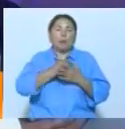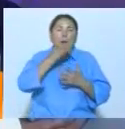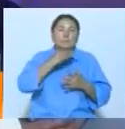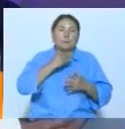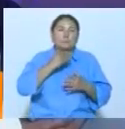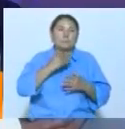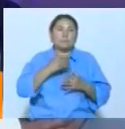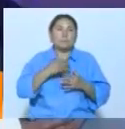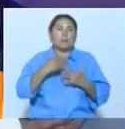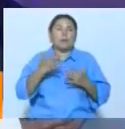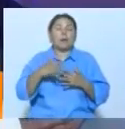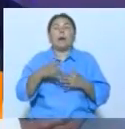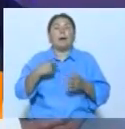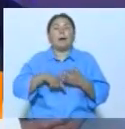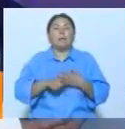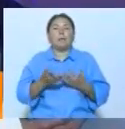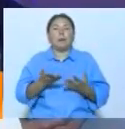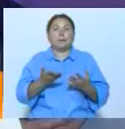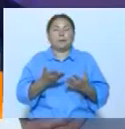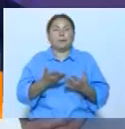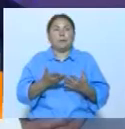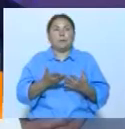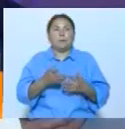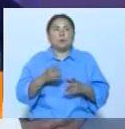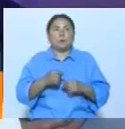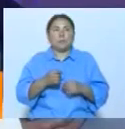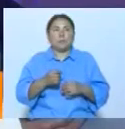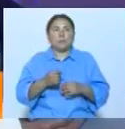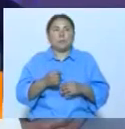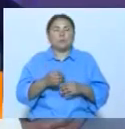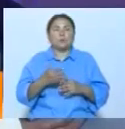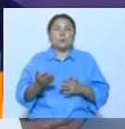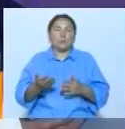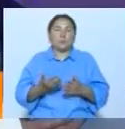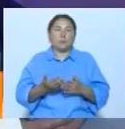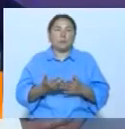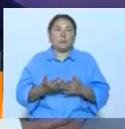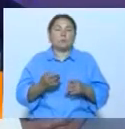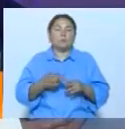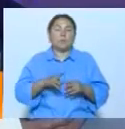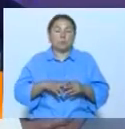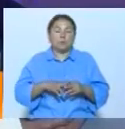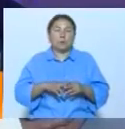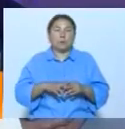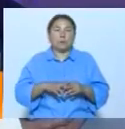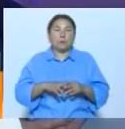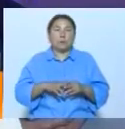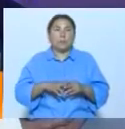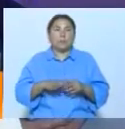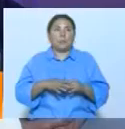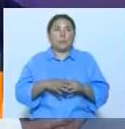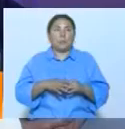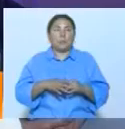бала қалай жоқ, қай жаққа барсам деп ойлайды, ол жаққа жүре ме, сол жаққа жүре ме деген, сол сияқты дүниеде әкелік